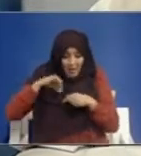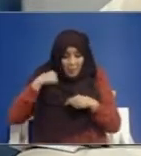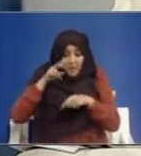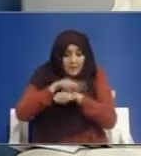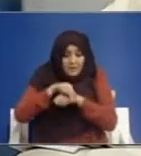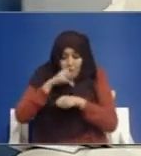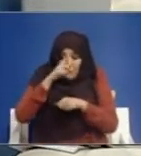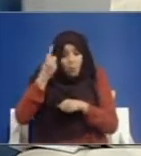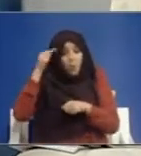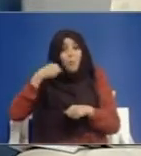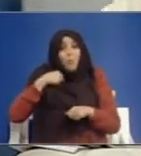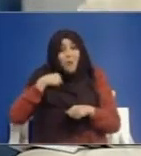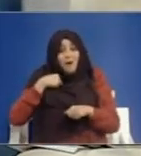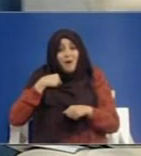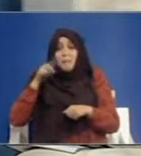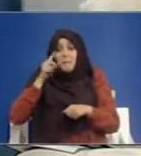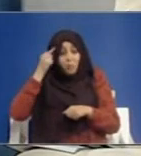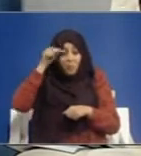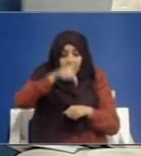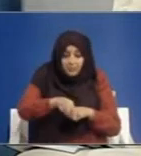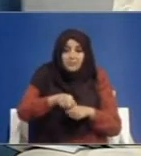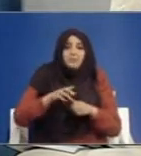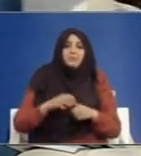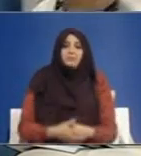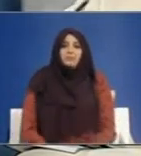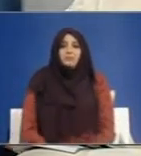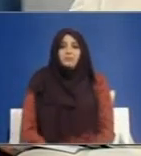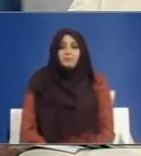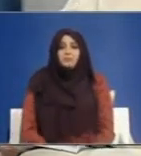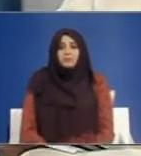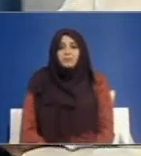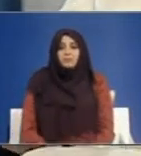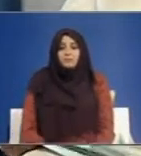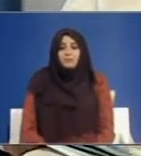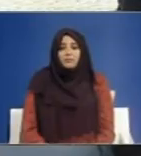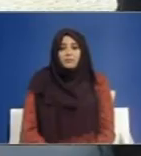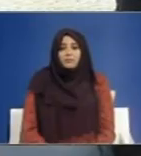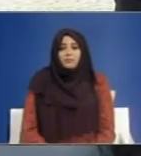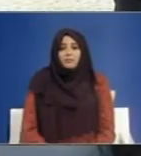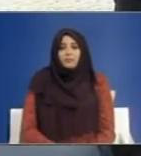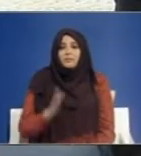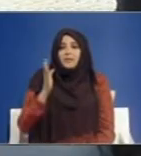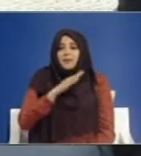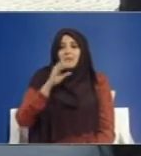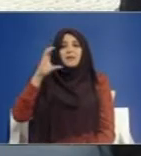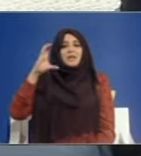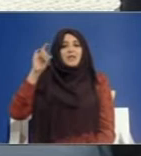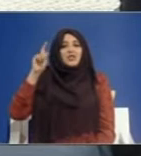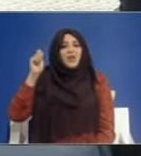ما تكون أفيد وأنفع من المزار. شكرا جزيلا شيخنا شفيقة الشيخ محمد، كانت